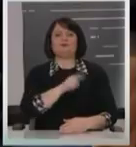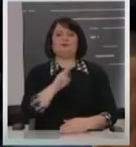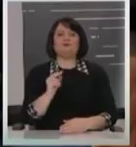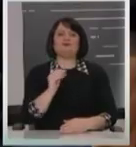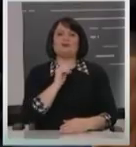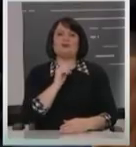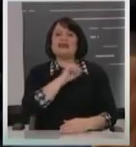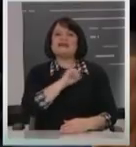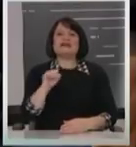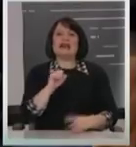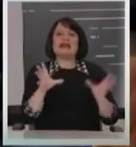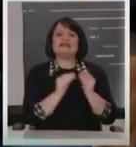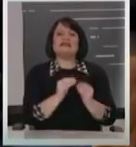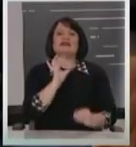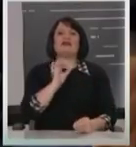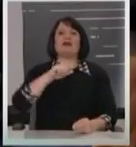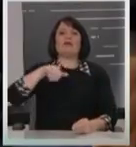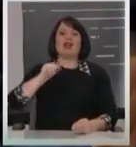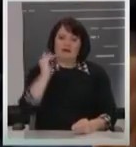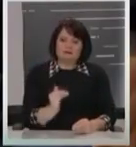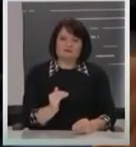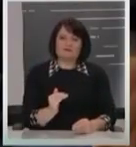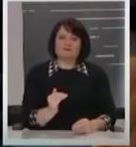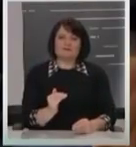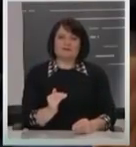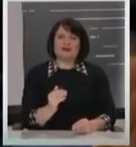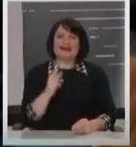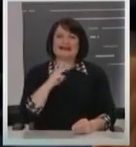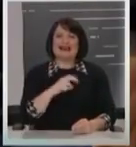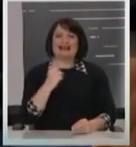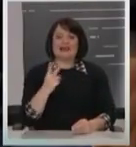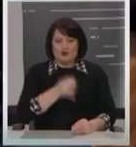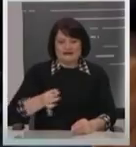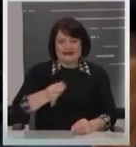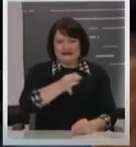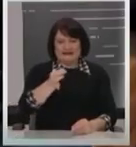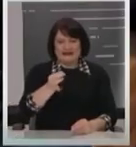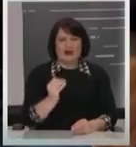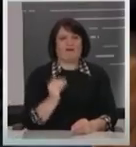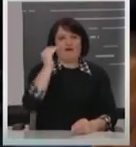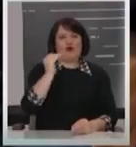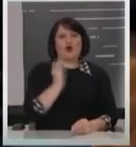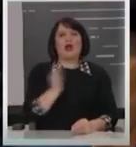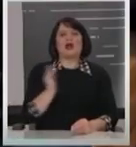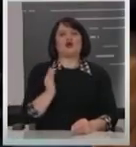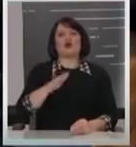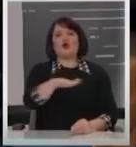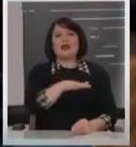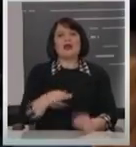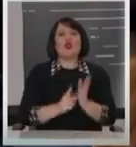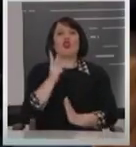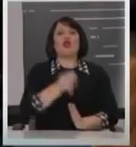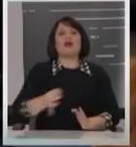μειωμένων συντελεστών του ΦΠΑ σε 32 νησιά του Βορειοανατολικού Αιγαίου και της